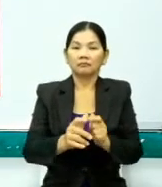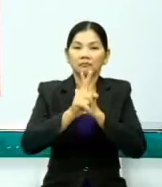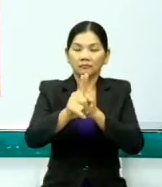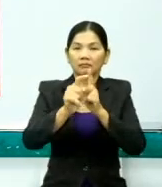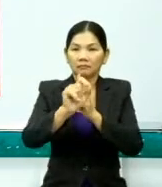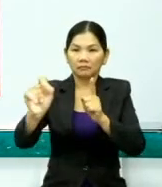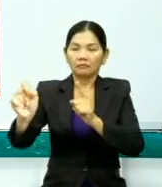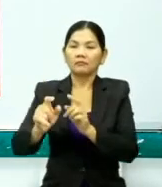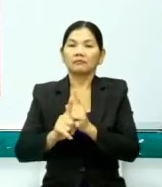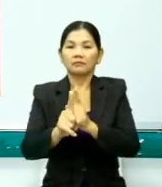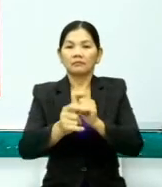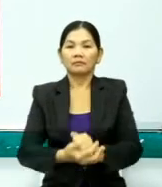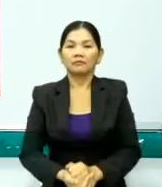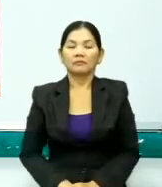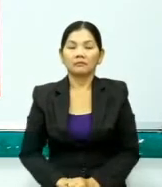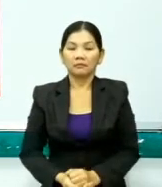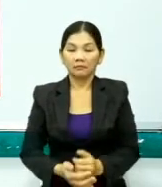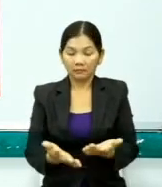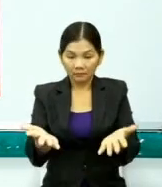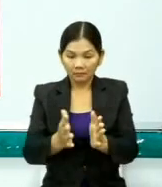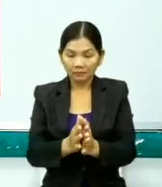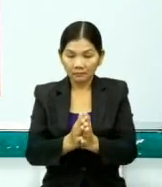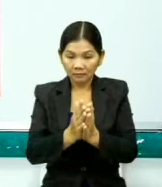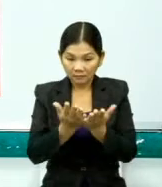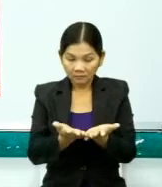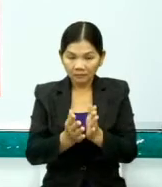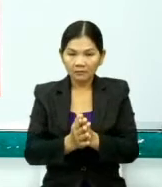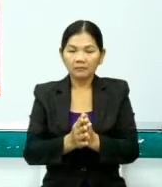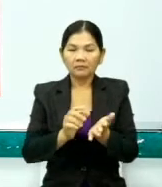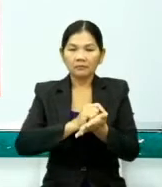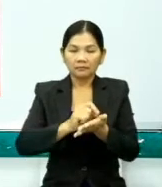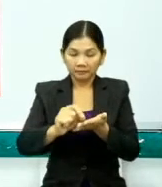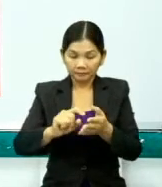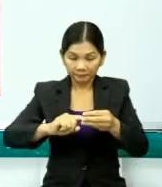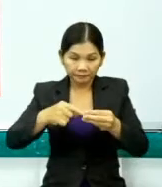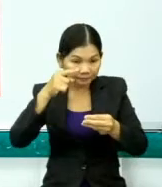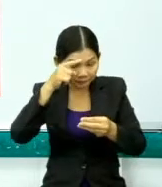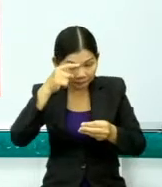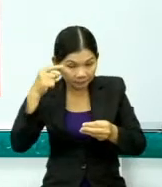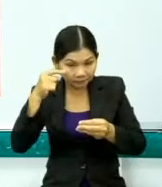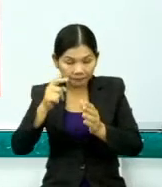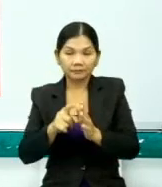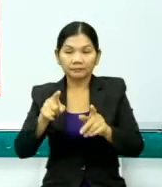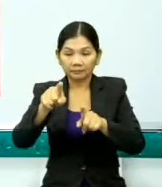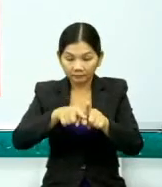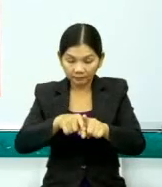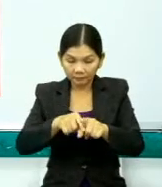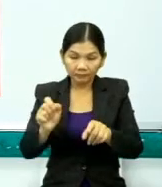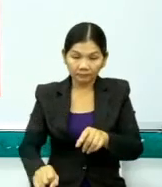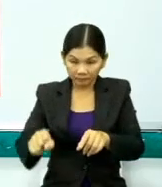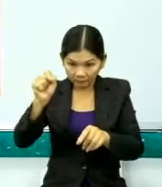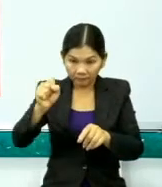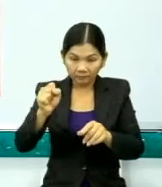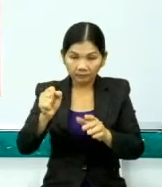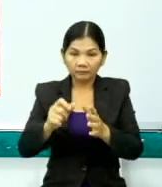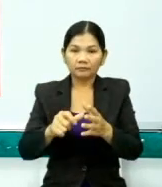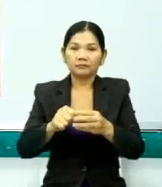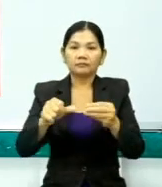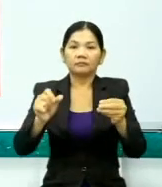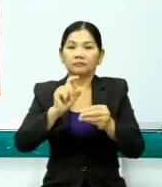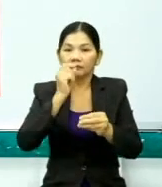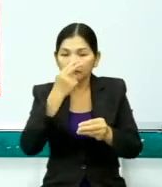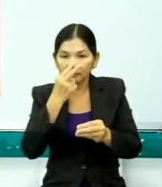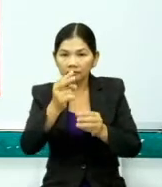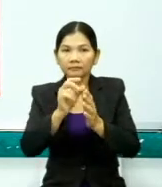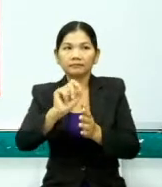mạ đòn ná. Chạy lấy cho con tìm sự phở không ai đai cho lộp bình tốt. Chạy nâng cả đa chân luôn để xóa phở tìm luôn